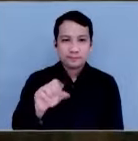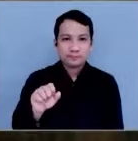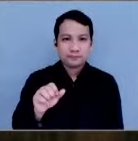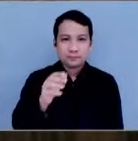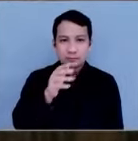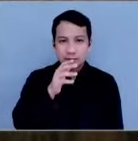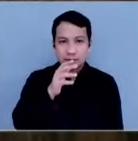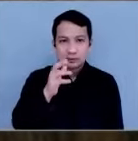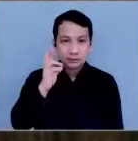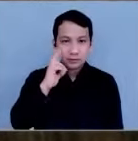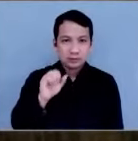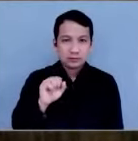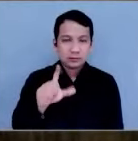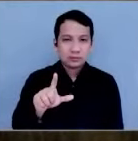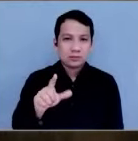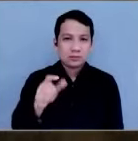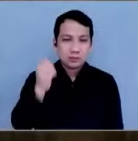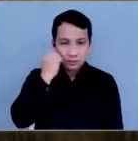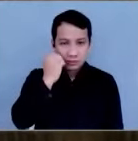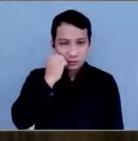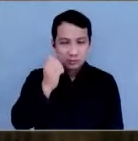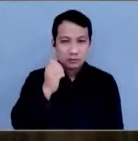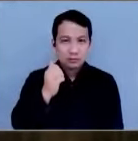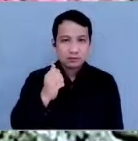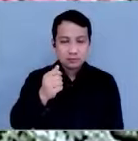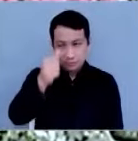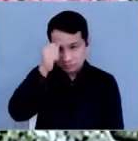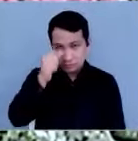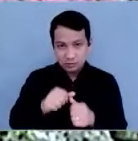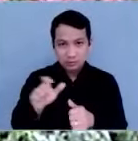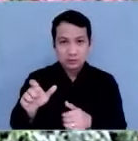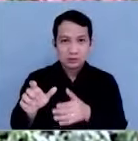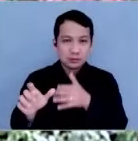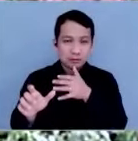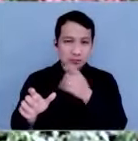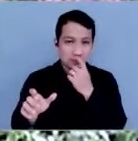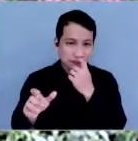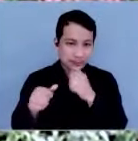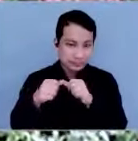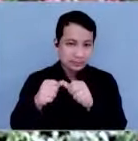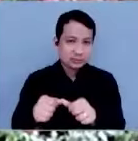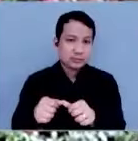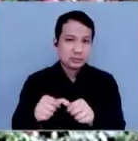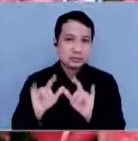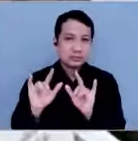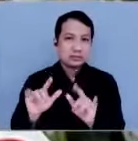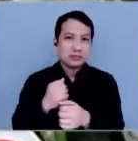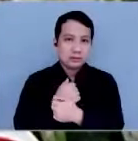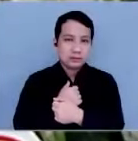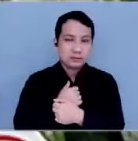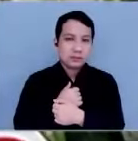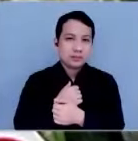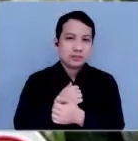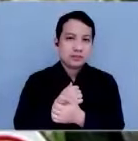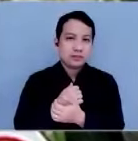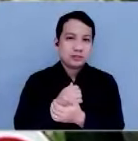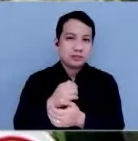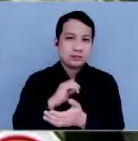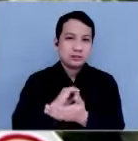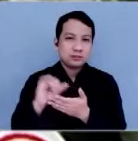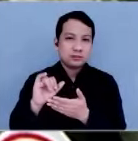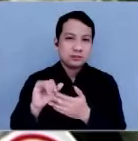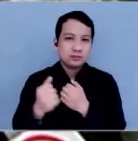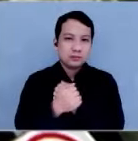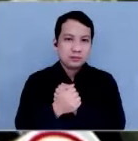Rosel. Lagi siyang pinaaalahana ng kanyang ina na patuloy na mahalin ang industriya. Love the